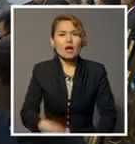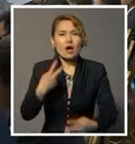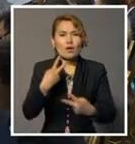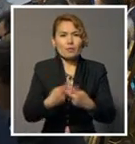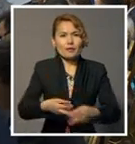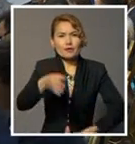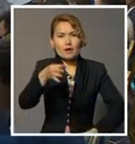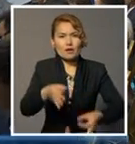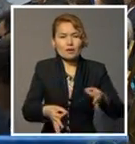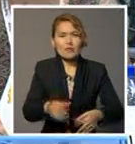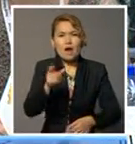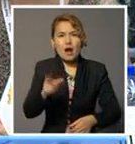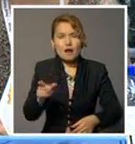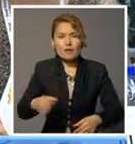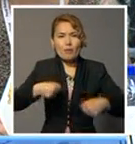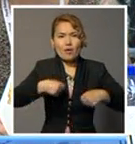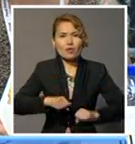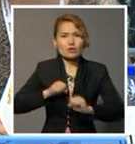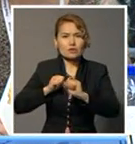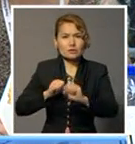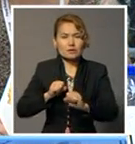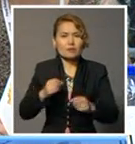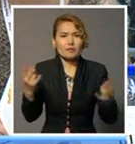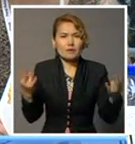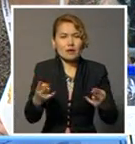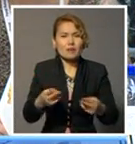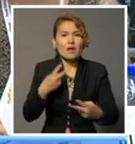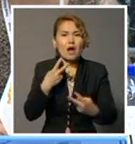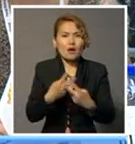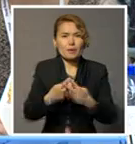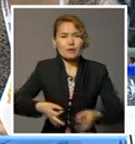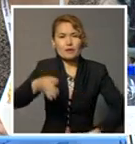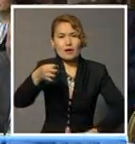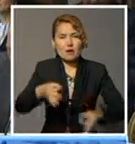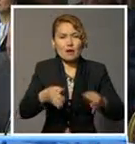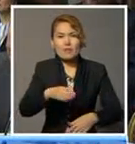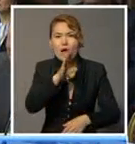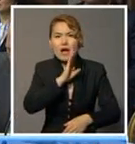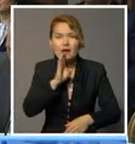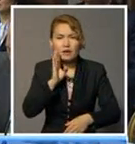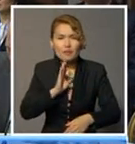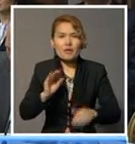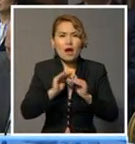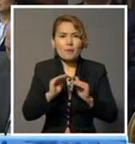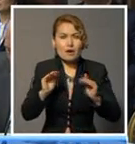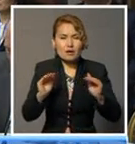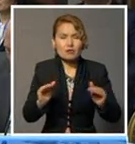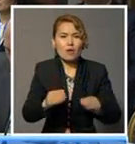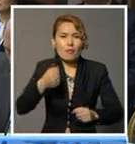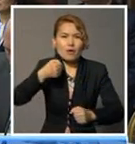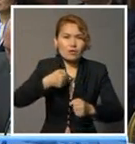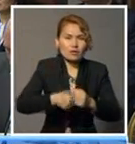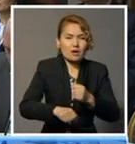Теміртордың арғы жағында да адам құқығы қорғалуы шарт. Мәселен, түзету мекемелерінде жазасын өтеп жатқан әйелдерге және олардың балаларына күш